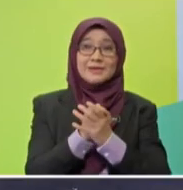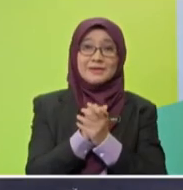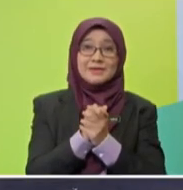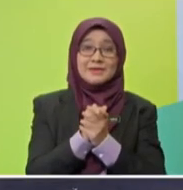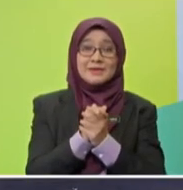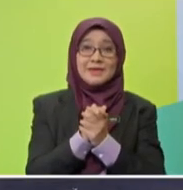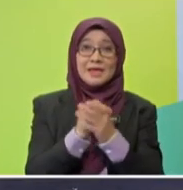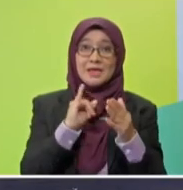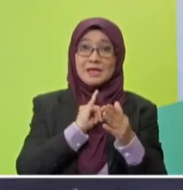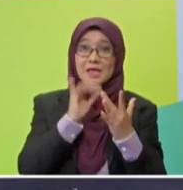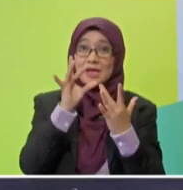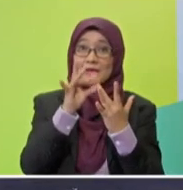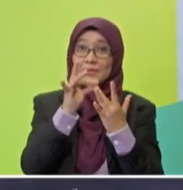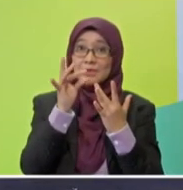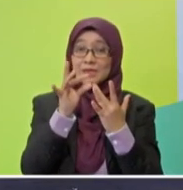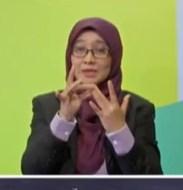pilih